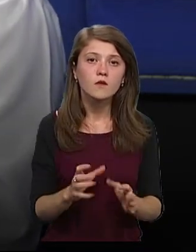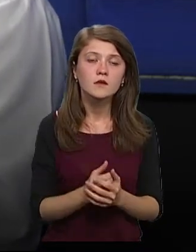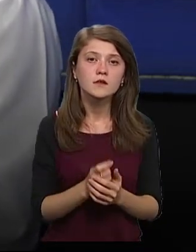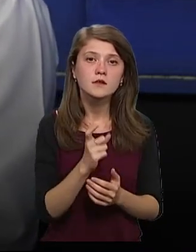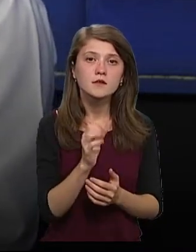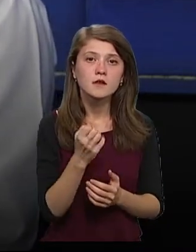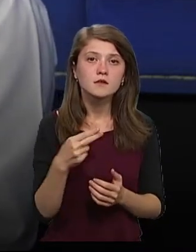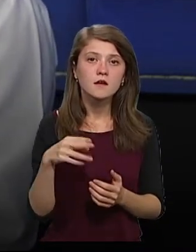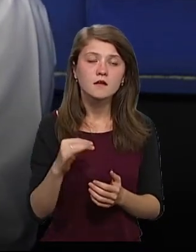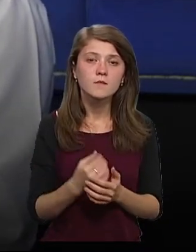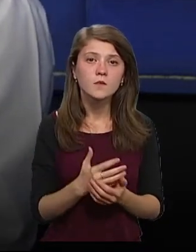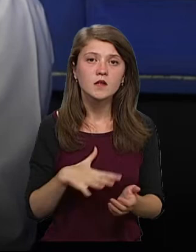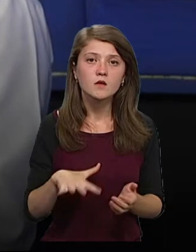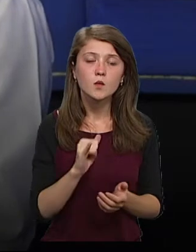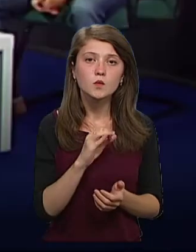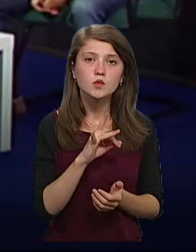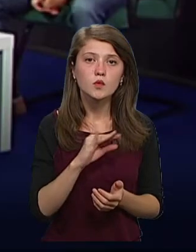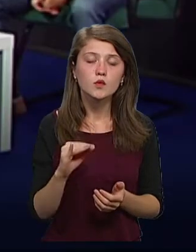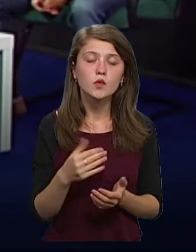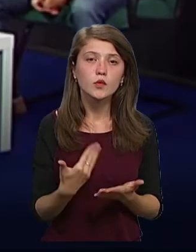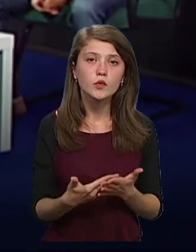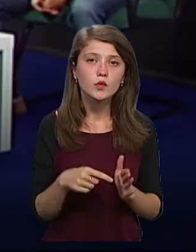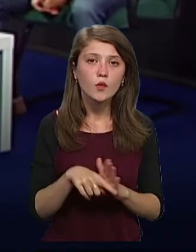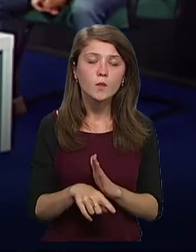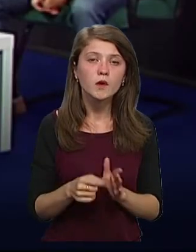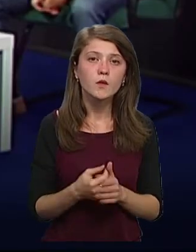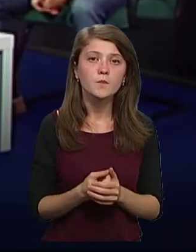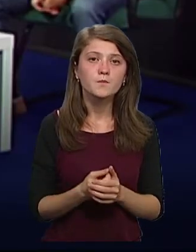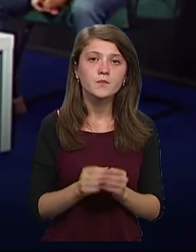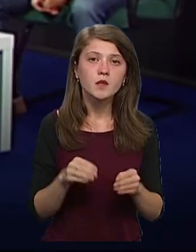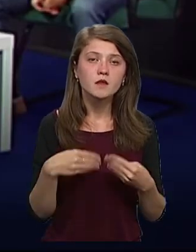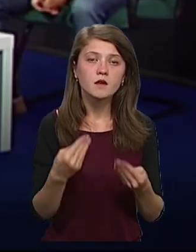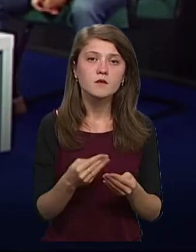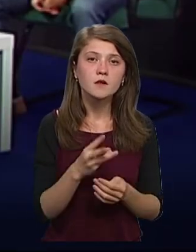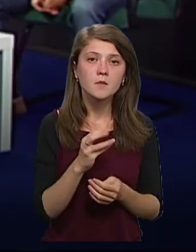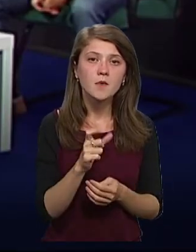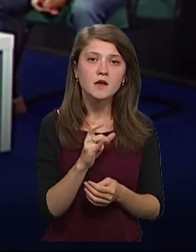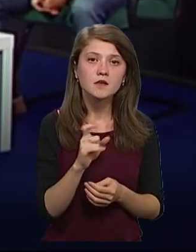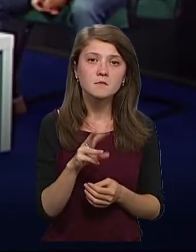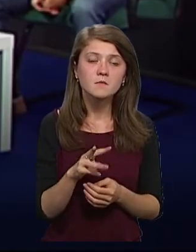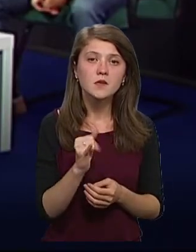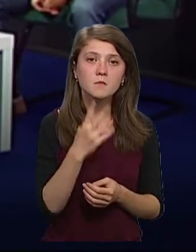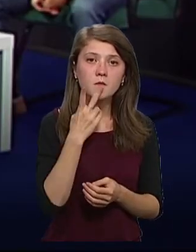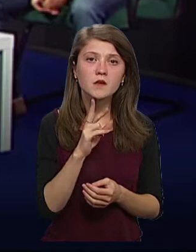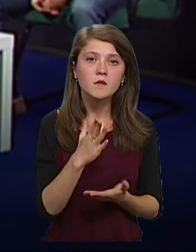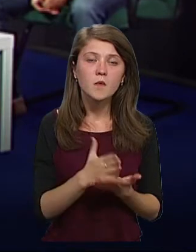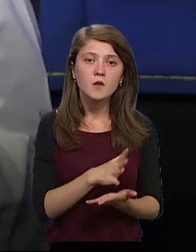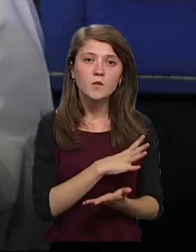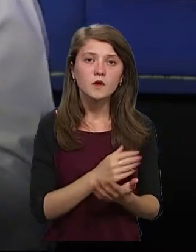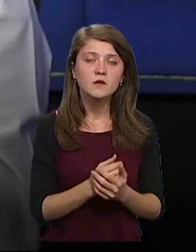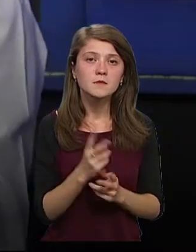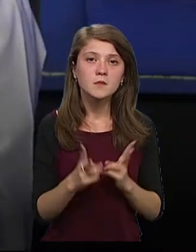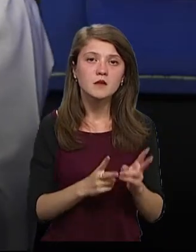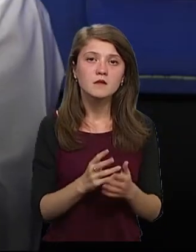засади адміністративно-територіального устрою. Тобто, надають механізм або бачення, як має відбуватися адміністрація.